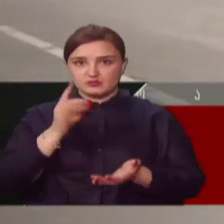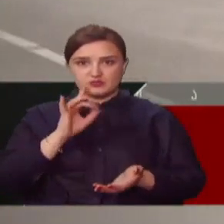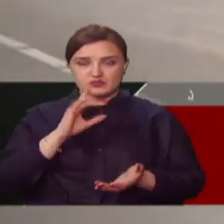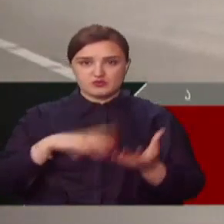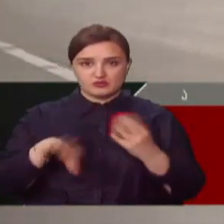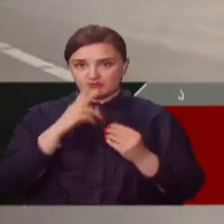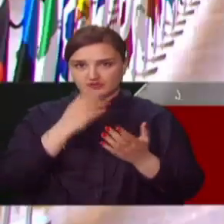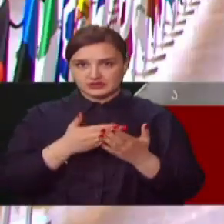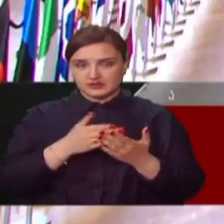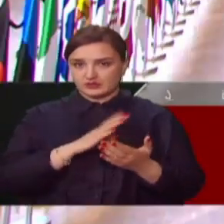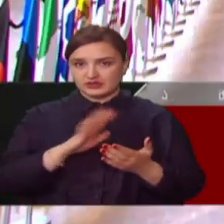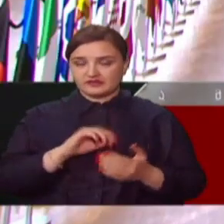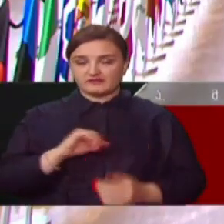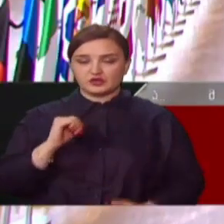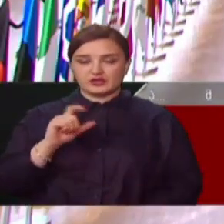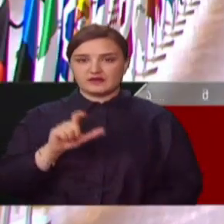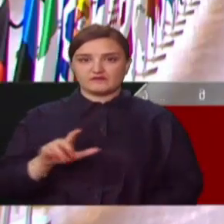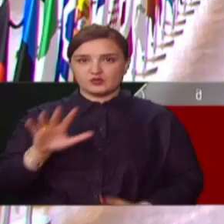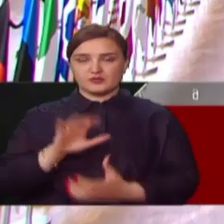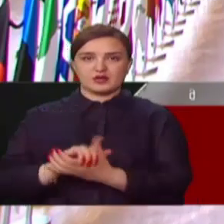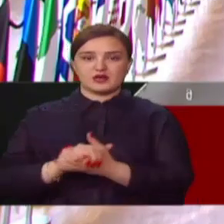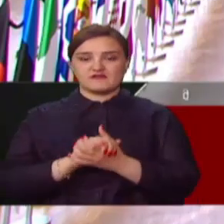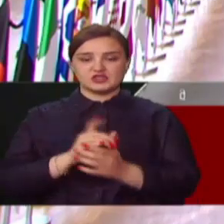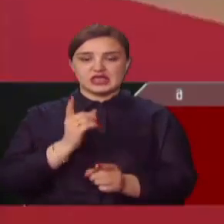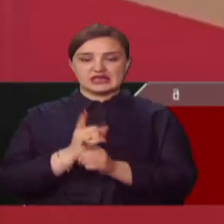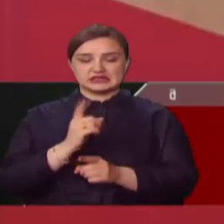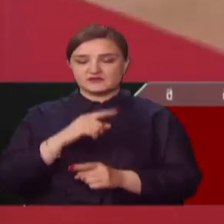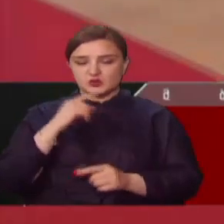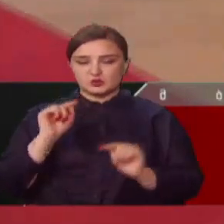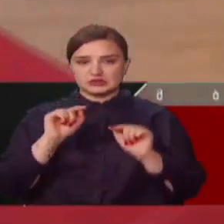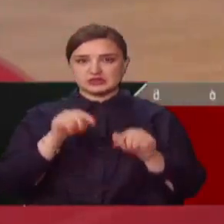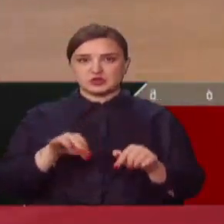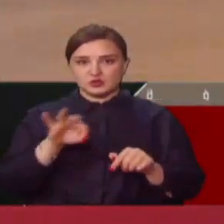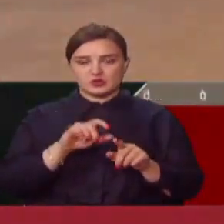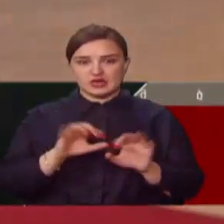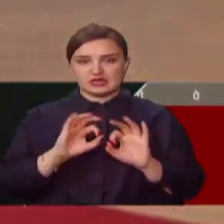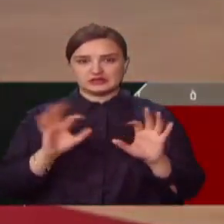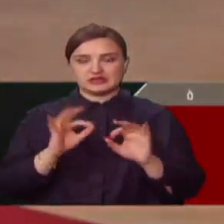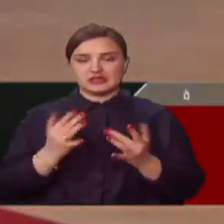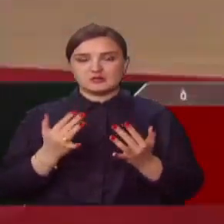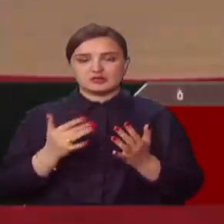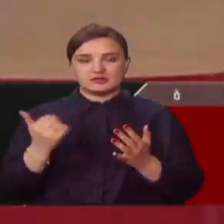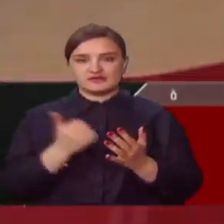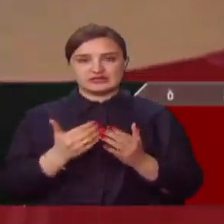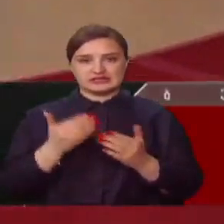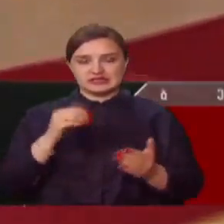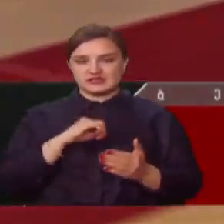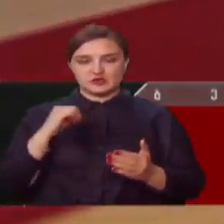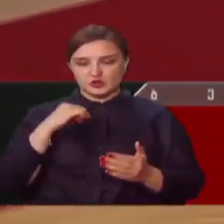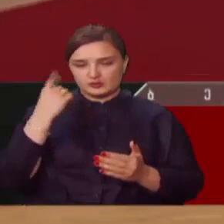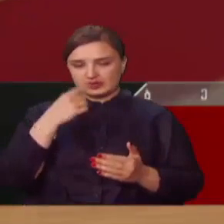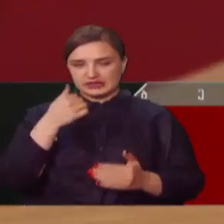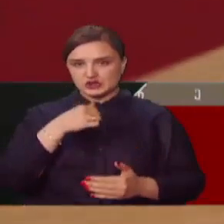არავის წარმოუდგენია, თავად ევროკავშირიდან აკრძალული პროდუქციის რუსეთში მოხვედრაზე განცხადება რამდენიმე კვირის წინ პირადად